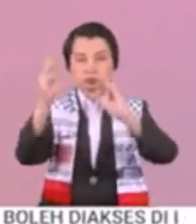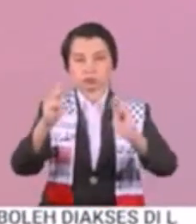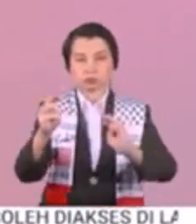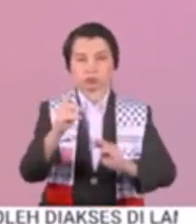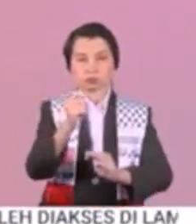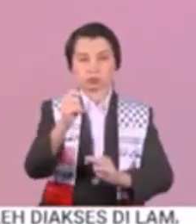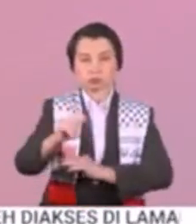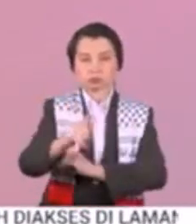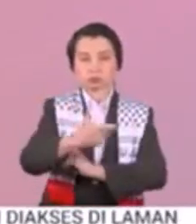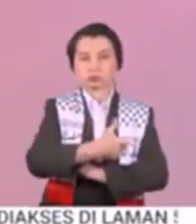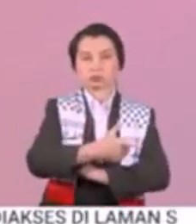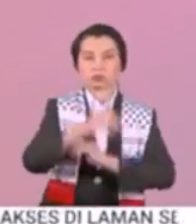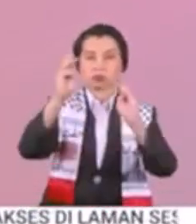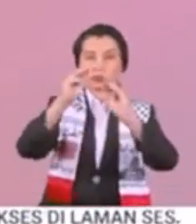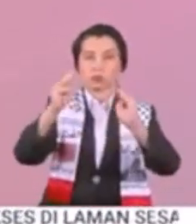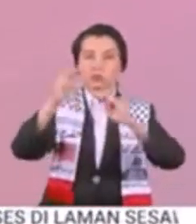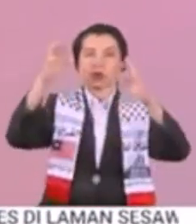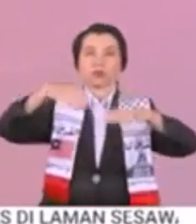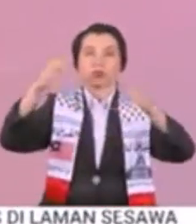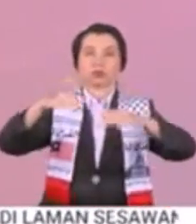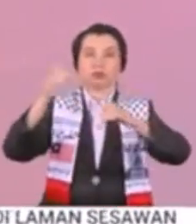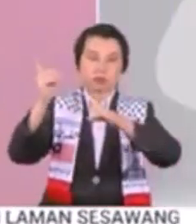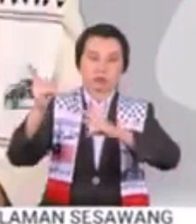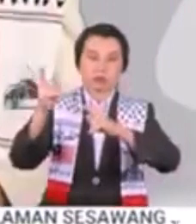laut. Silakan Rosie.